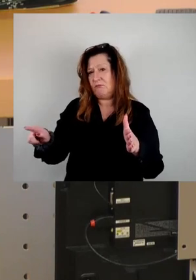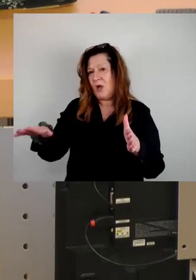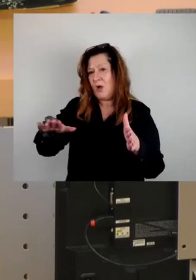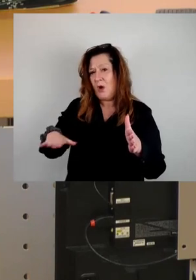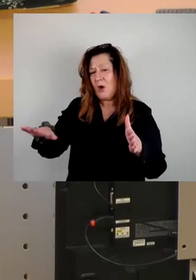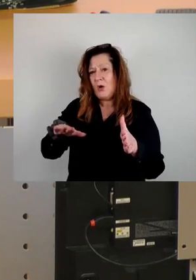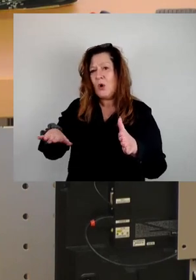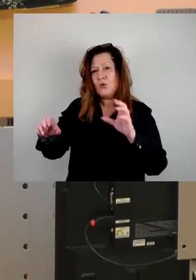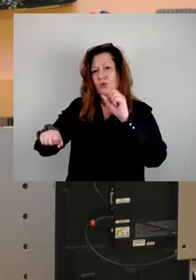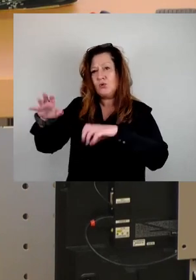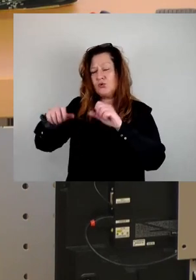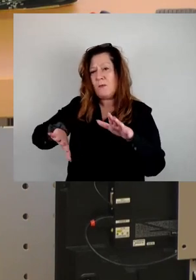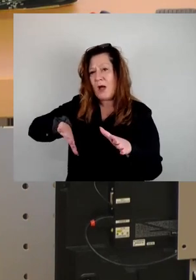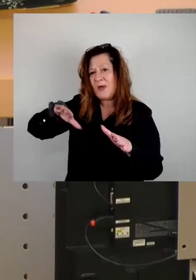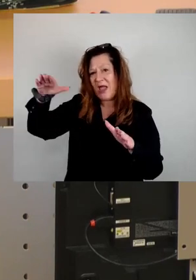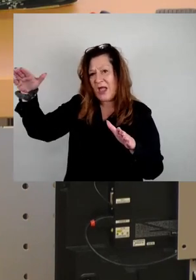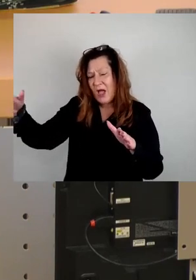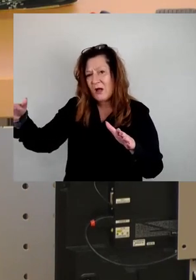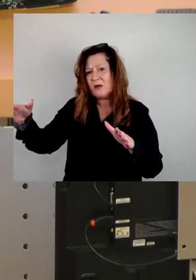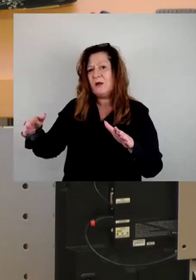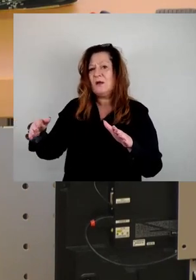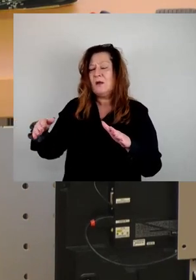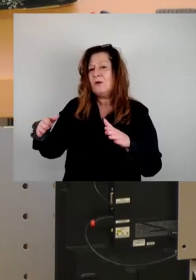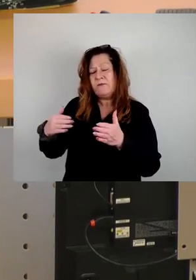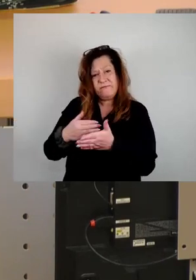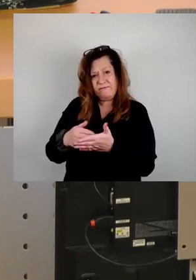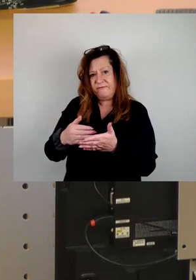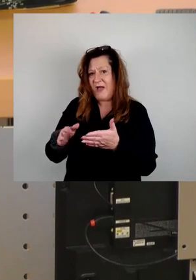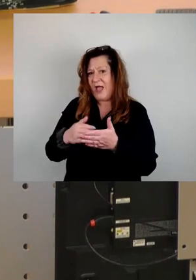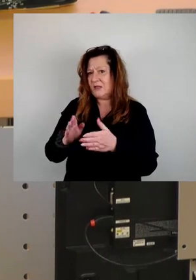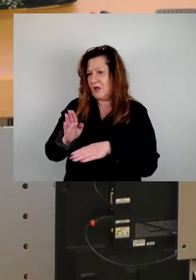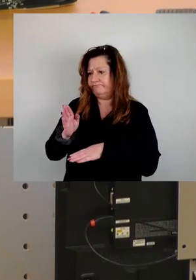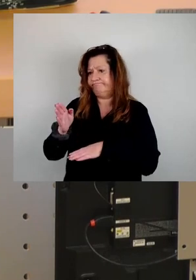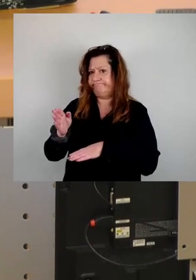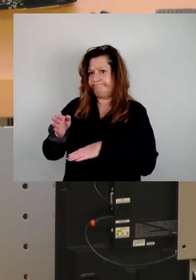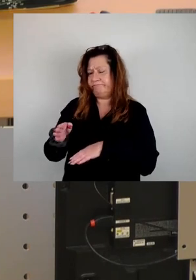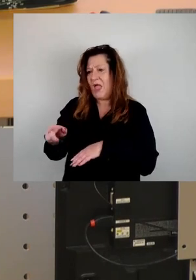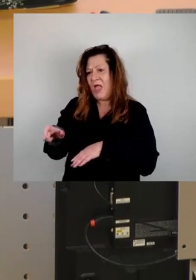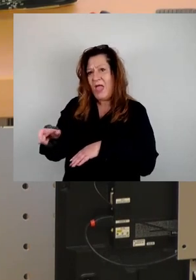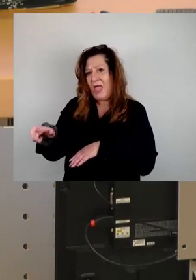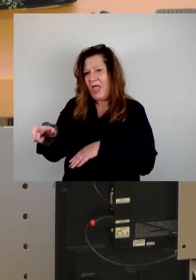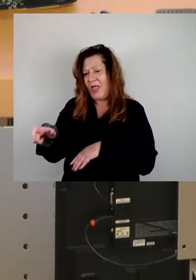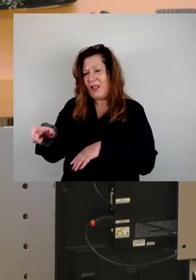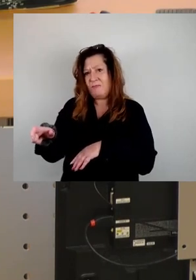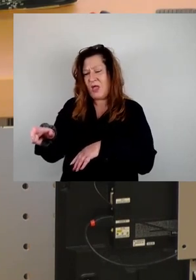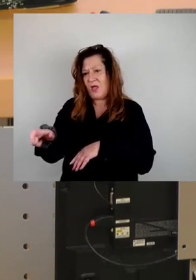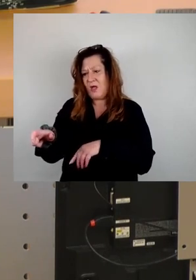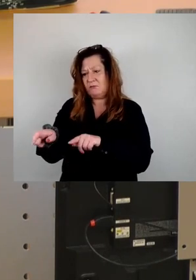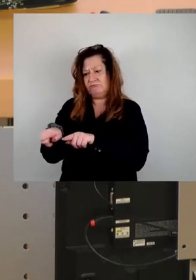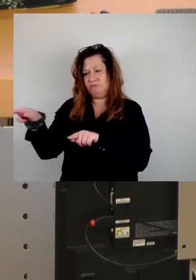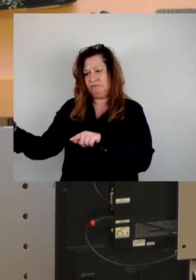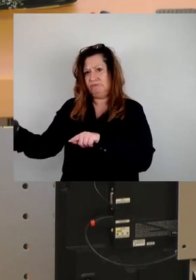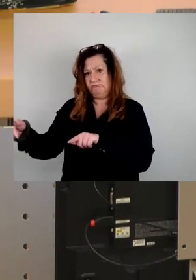dort, mit der Fortsetzung Richtung Elbe und eben auch mit der Möglichkeit, jetzt endlich